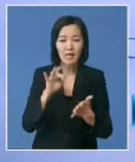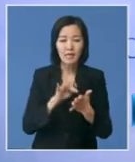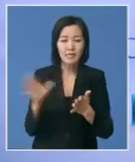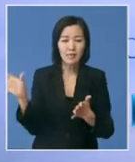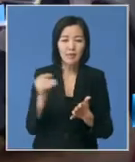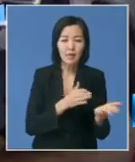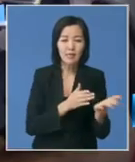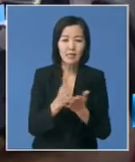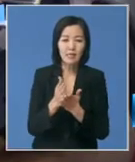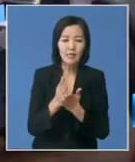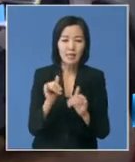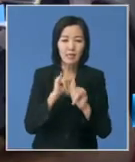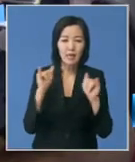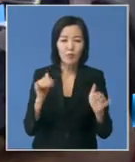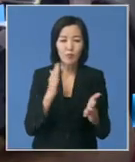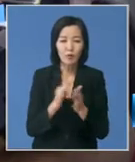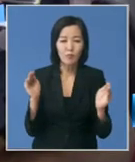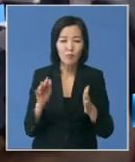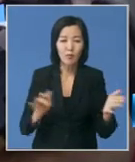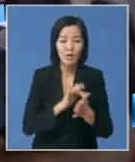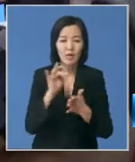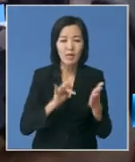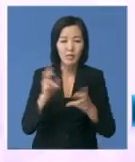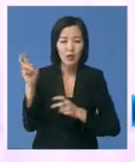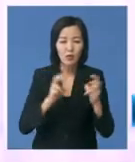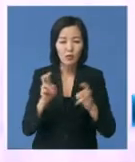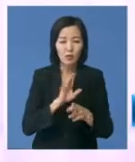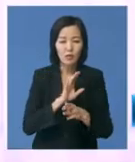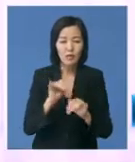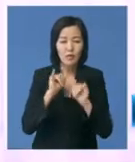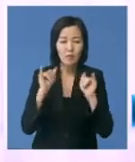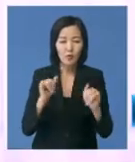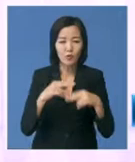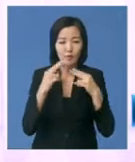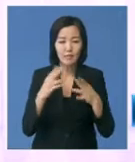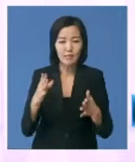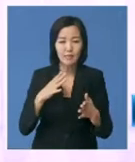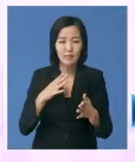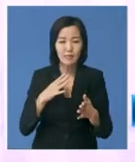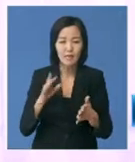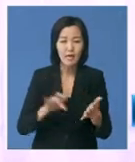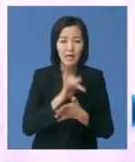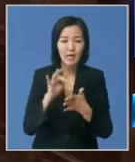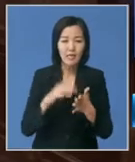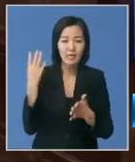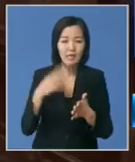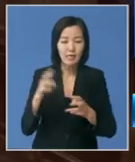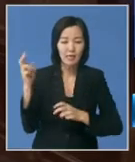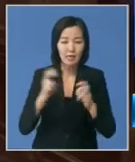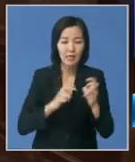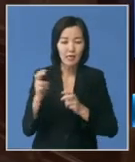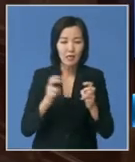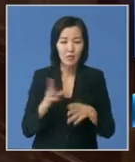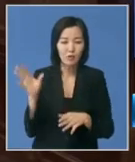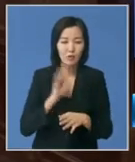салада ілгерілеушілік бар. Моноқалада өндірісті дамытуға басымдық берілген. Шаһардағы 40-қа жуық кәсіпорыннан бюджетке